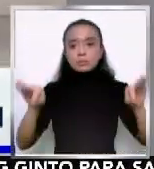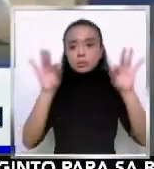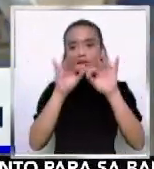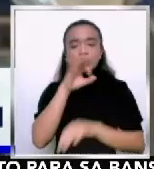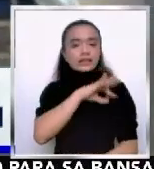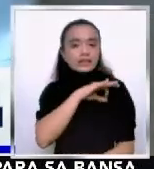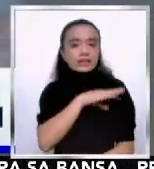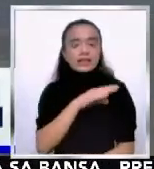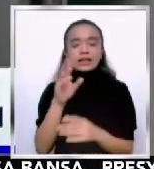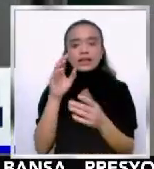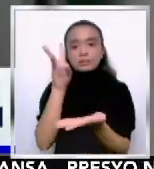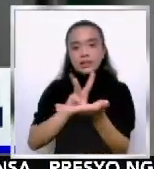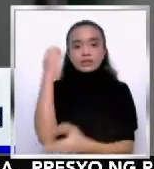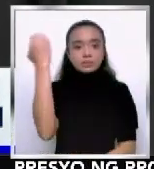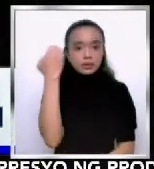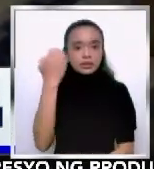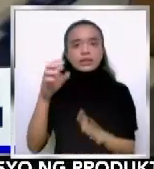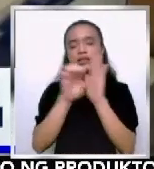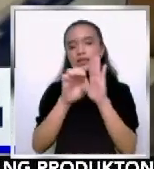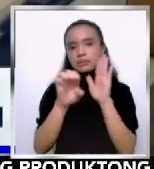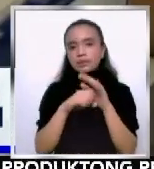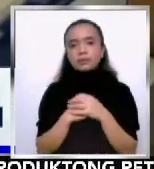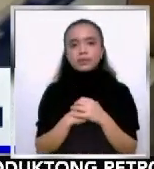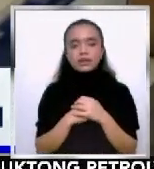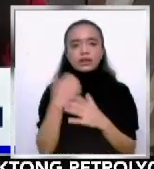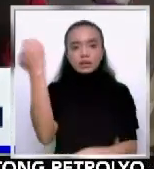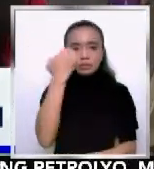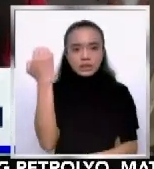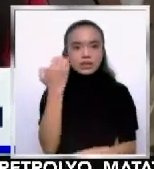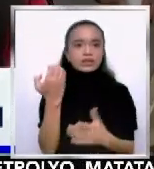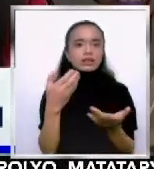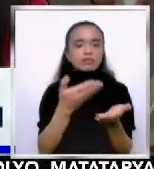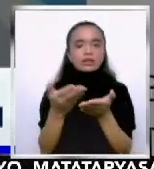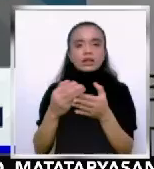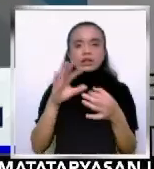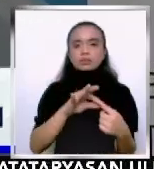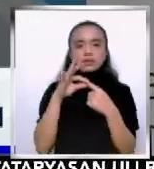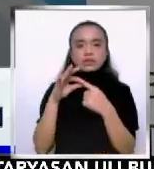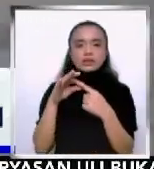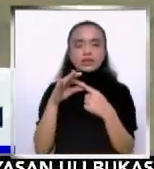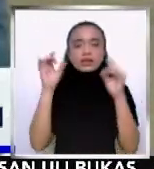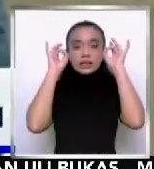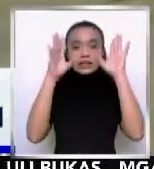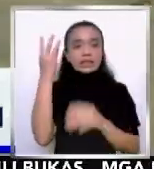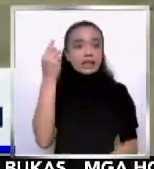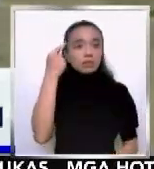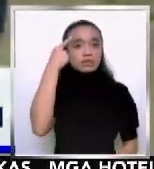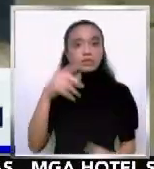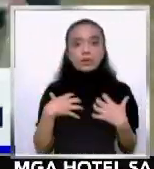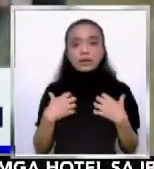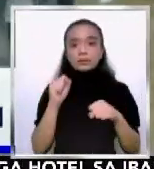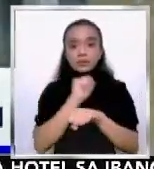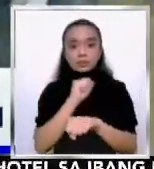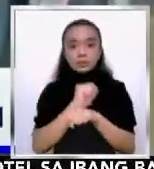COVID response tulad ng indemnification, emergency procurement, at special risk allowance sa mga healthcare workers. Bago pa inilabas